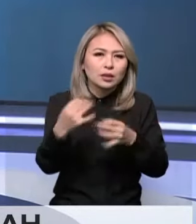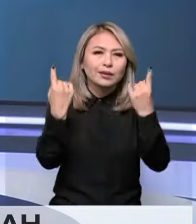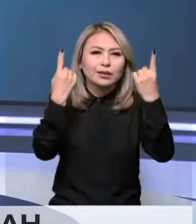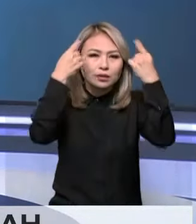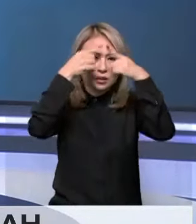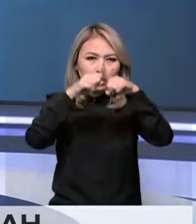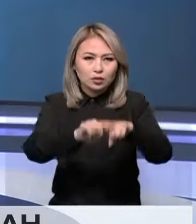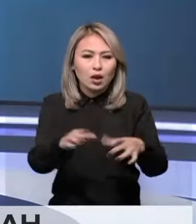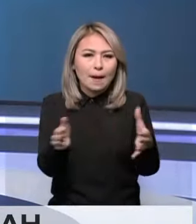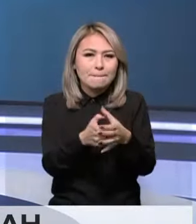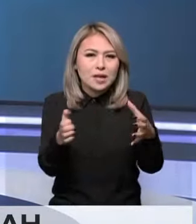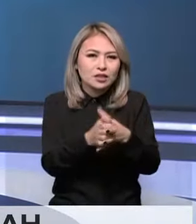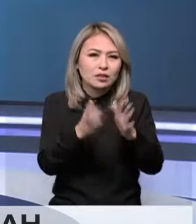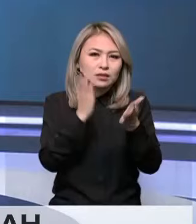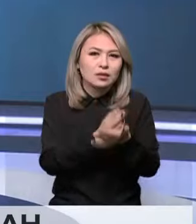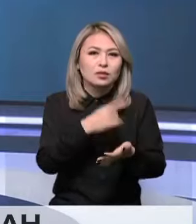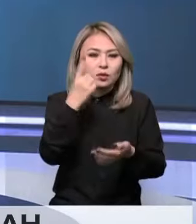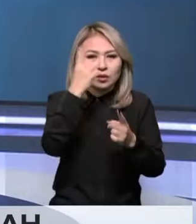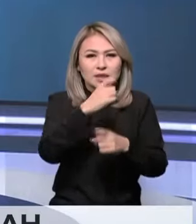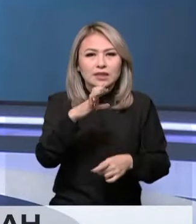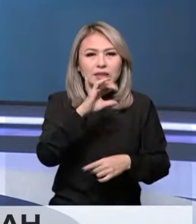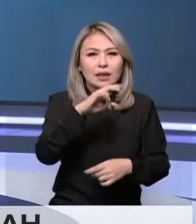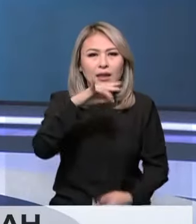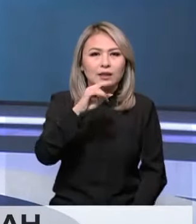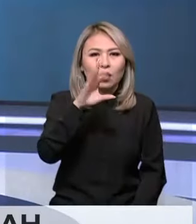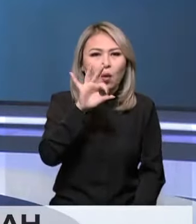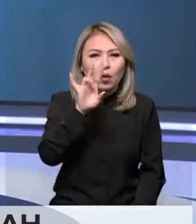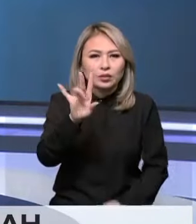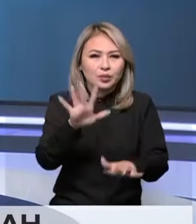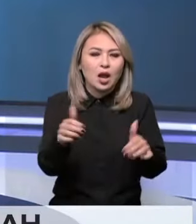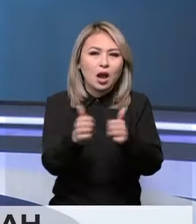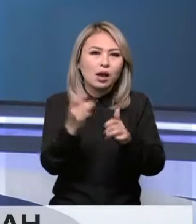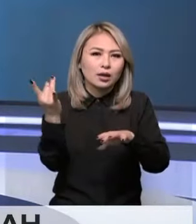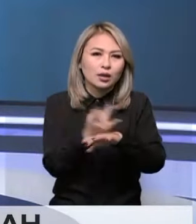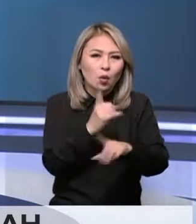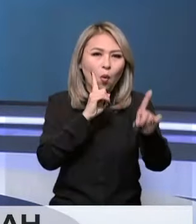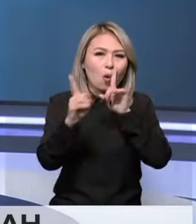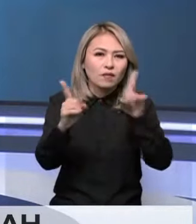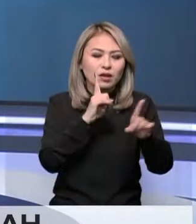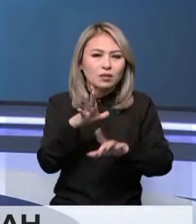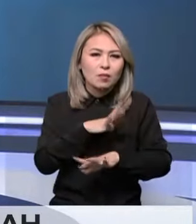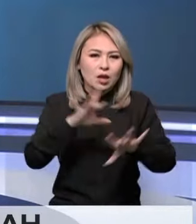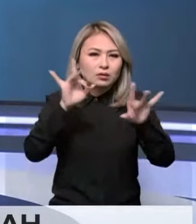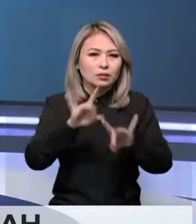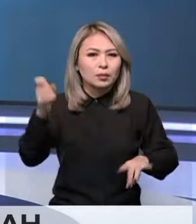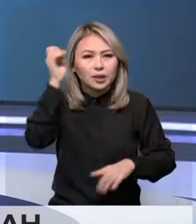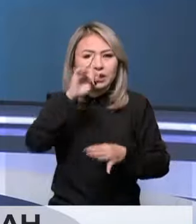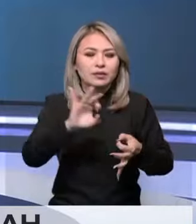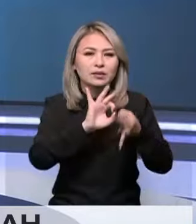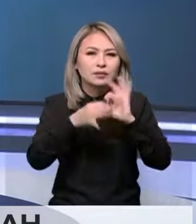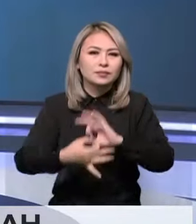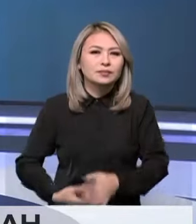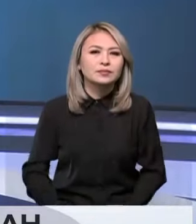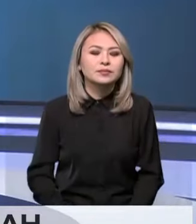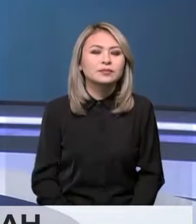аймақтан ірі технокомпаниялар шығады деген үміт бар. Силикон алқабында алғаш рет өткен конференцияда осындай болжам жасалды.